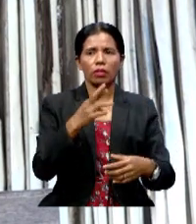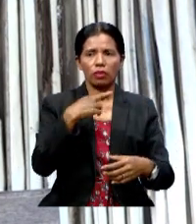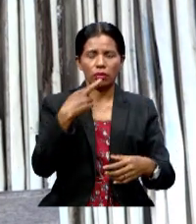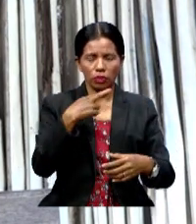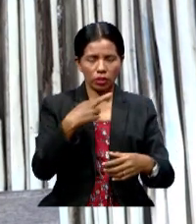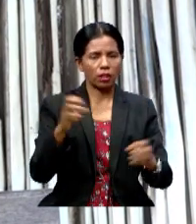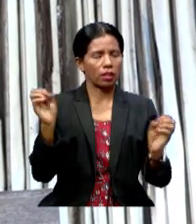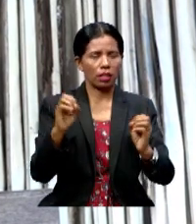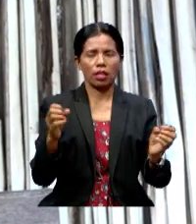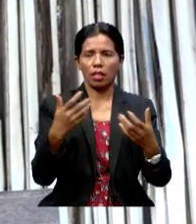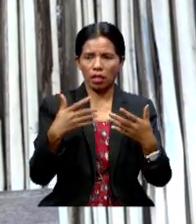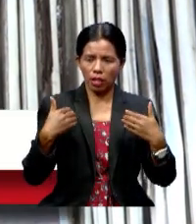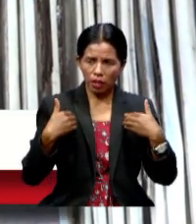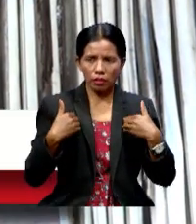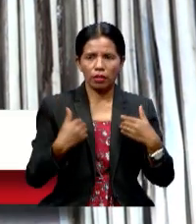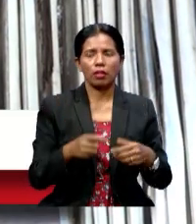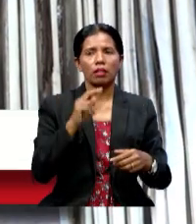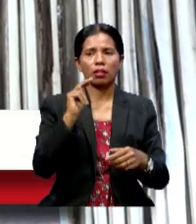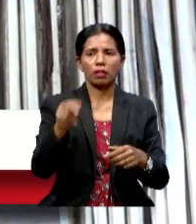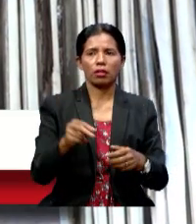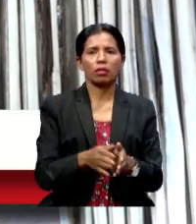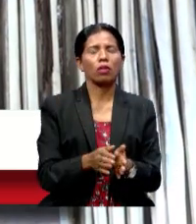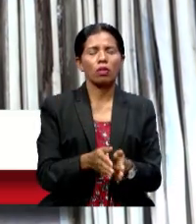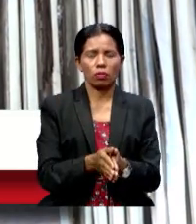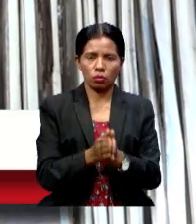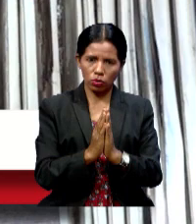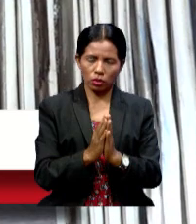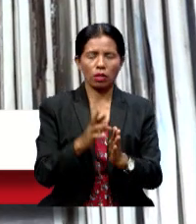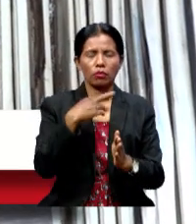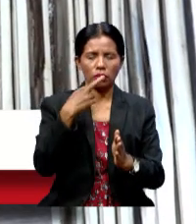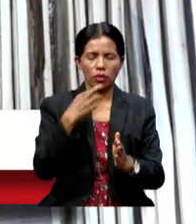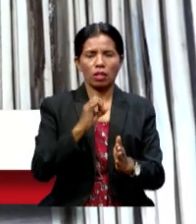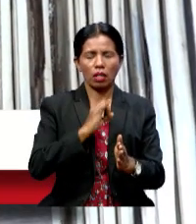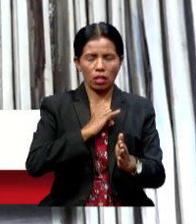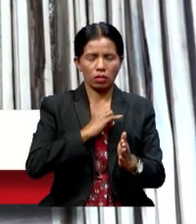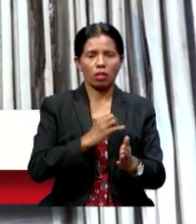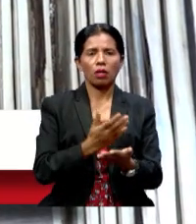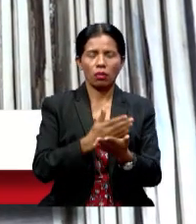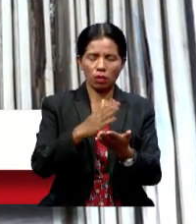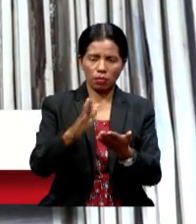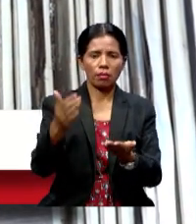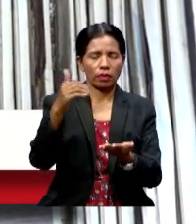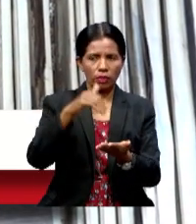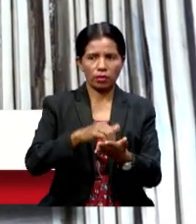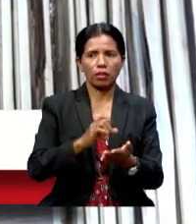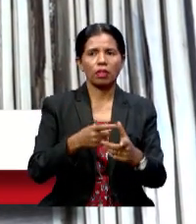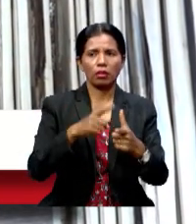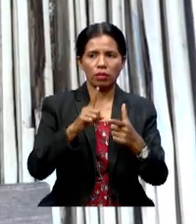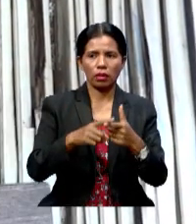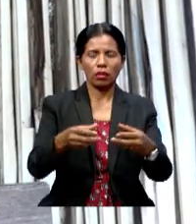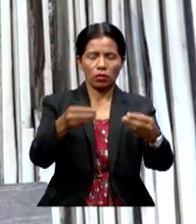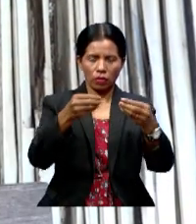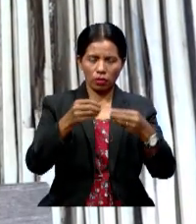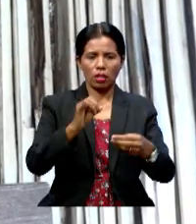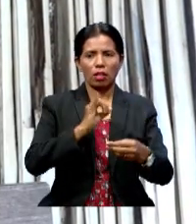sala iha ni dien be kolo ni fos tu ni ho fo hau chokla i hola mama fo fali depois ni atu fo fali